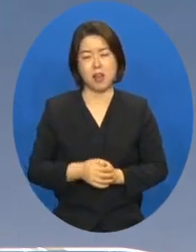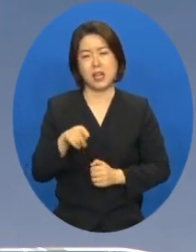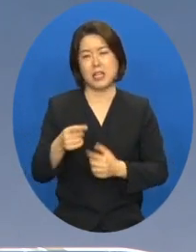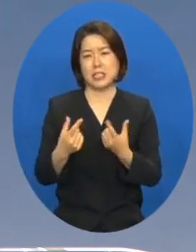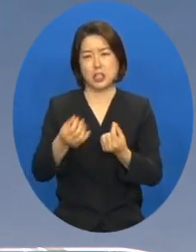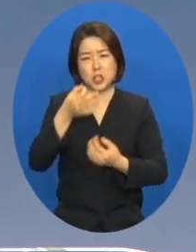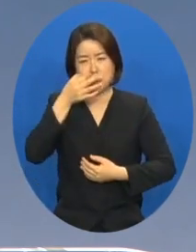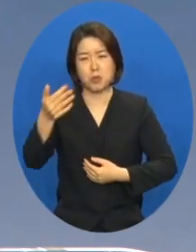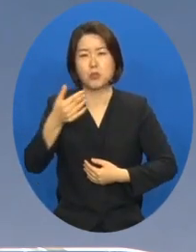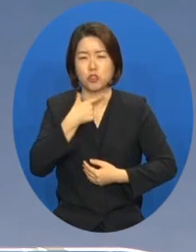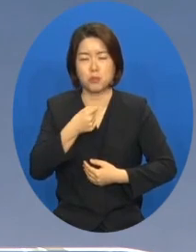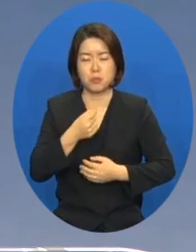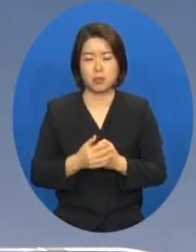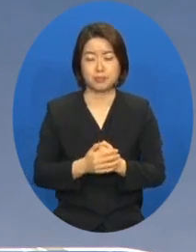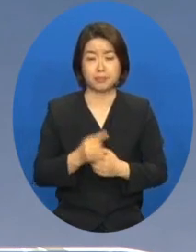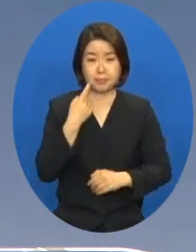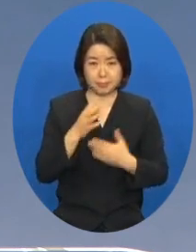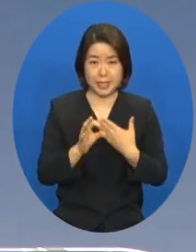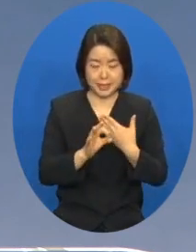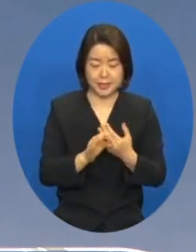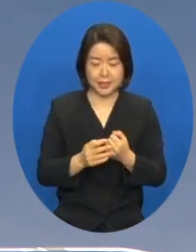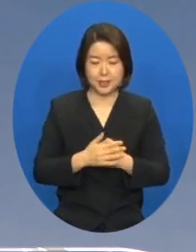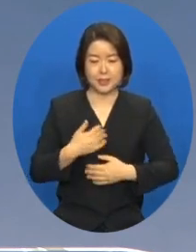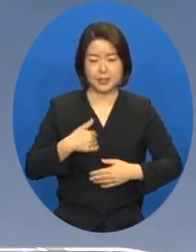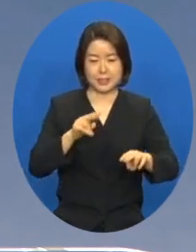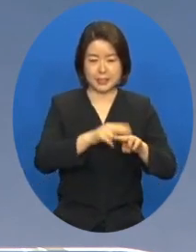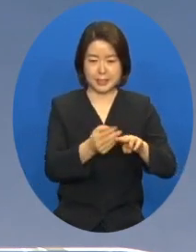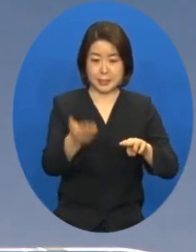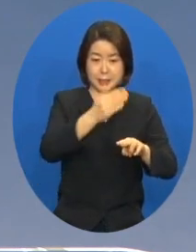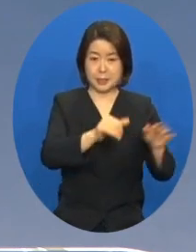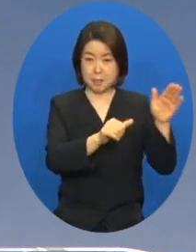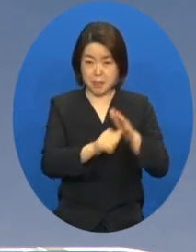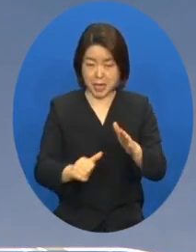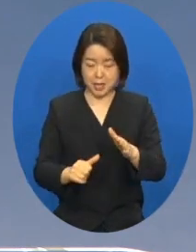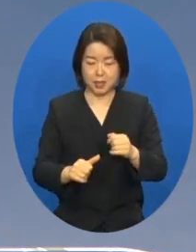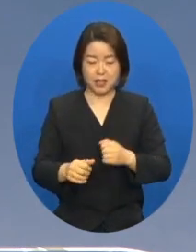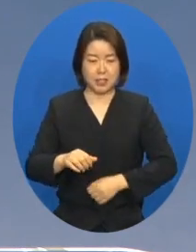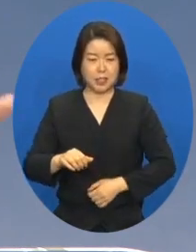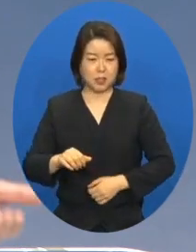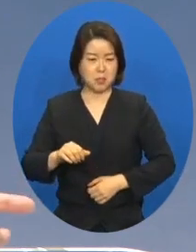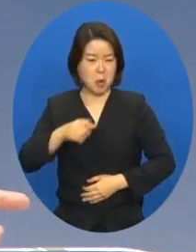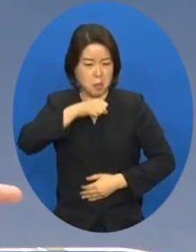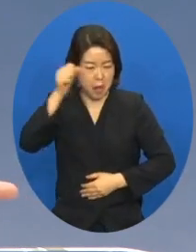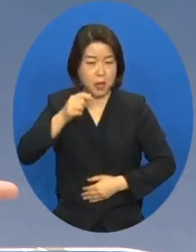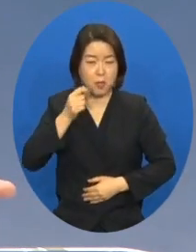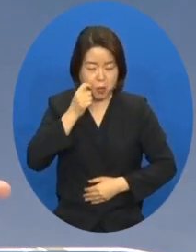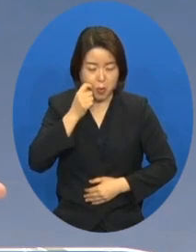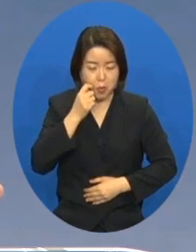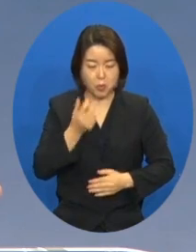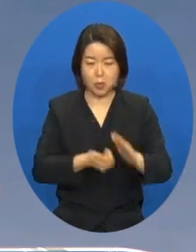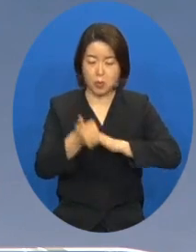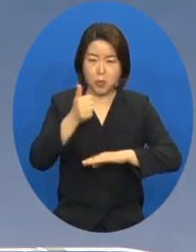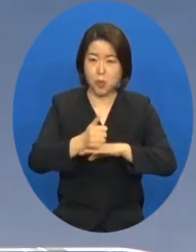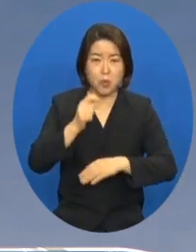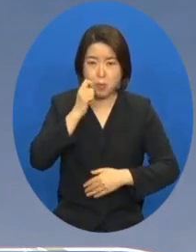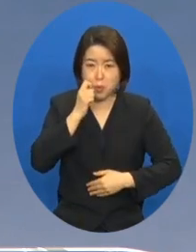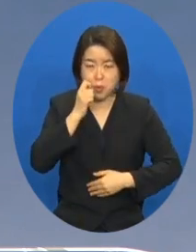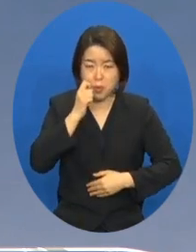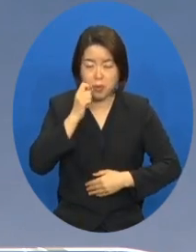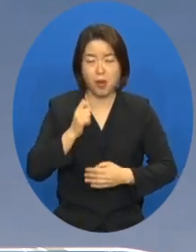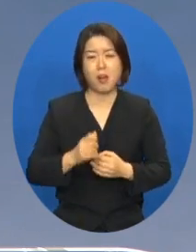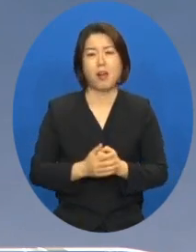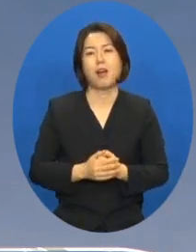만약에 내가 진급하지 못하고 실패하고 불합격하고 또 사업에 실패하면